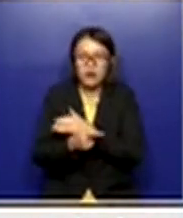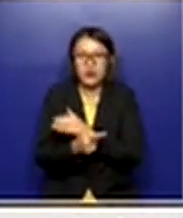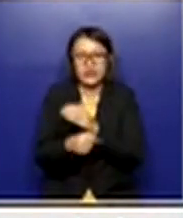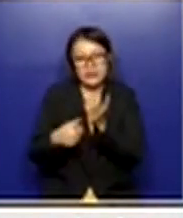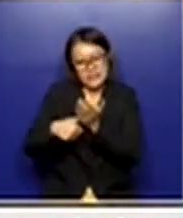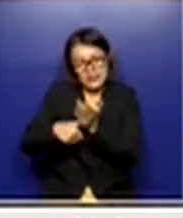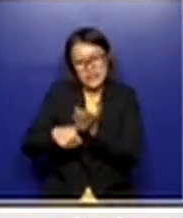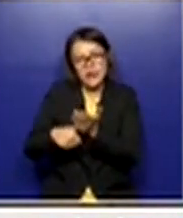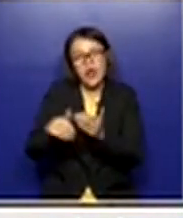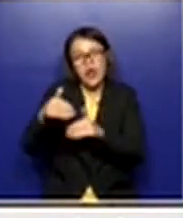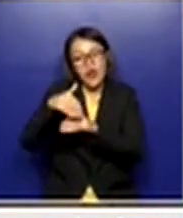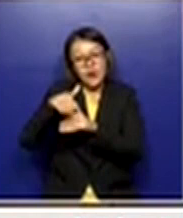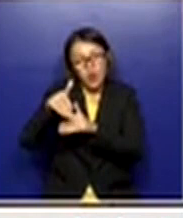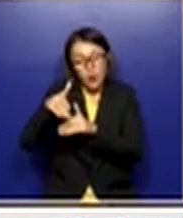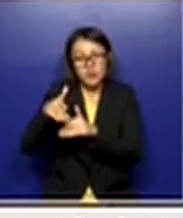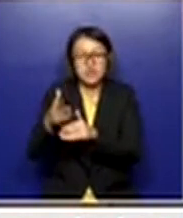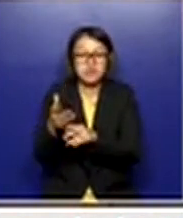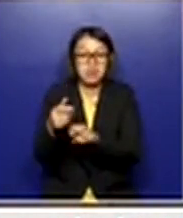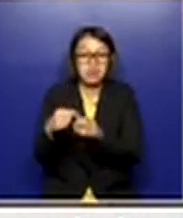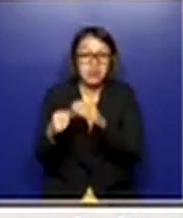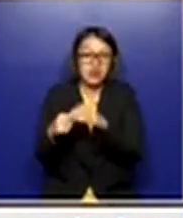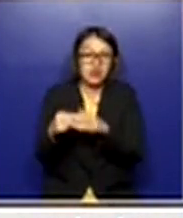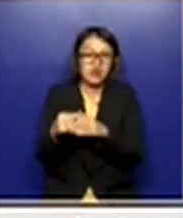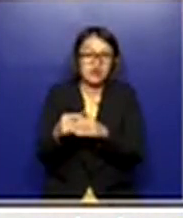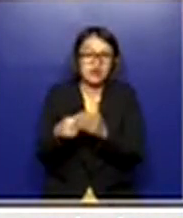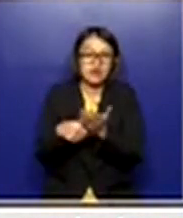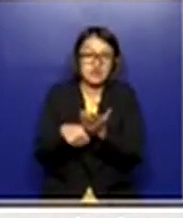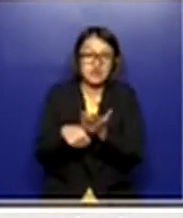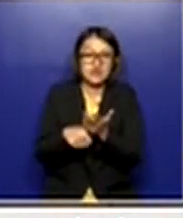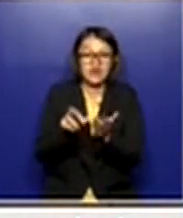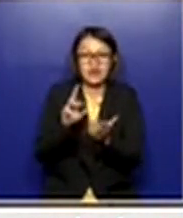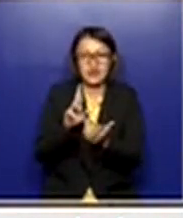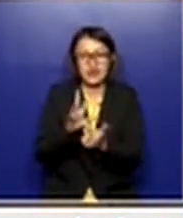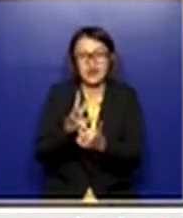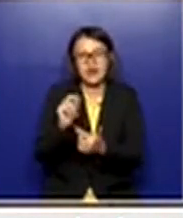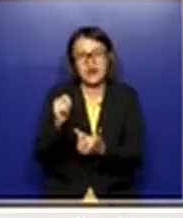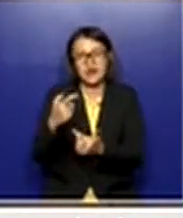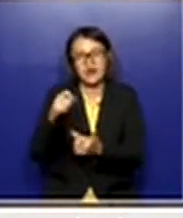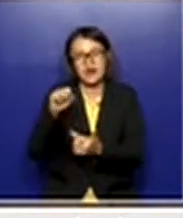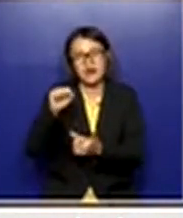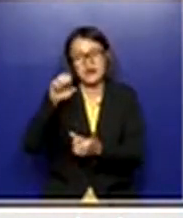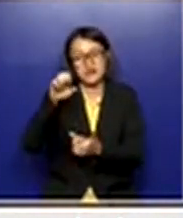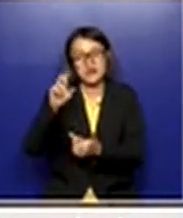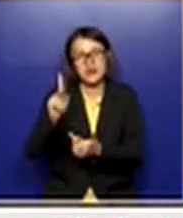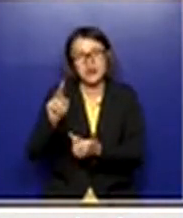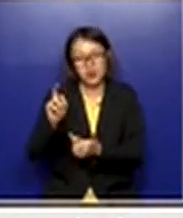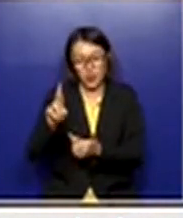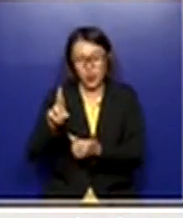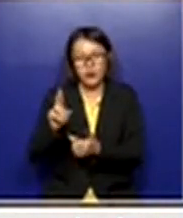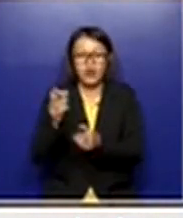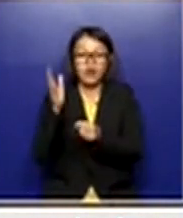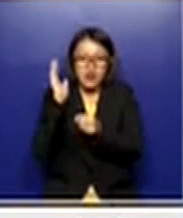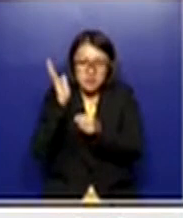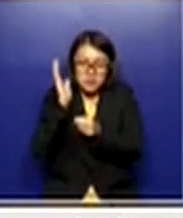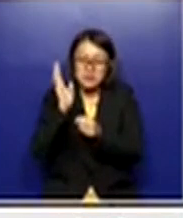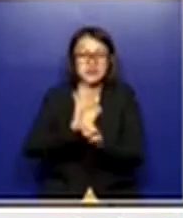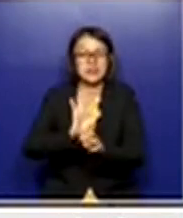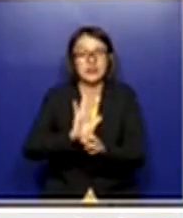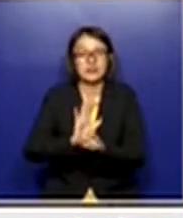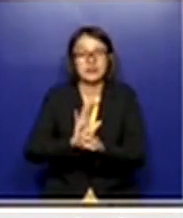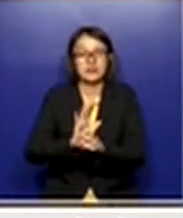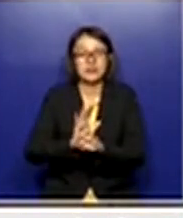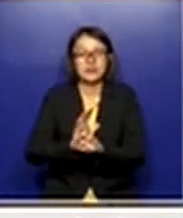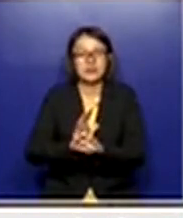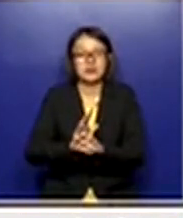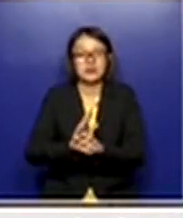ระบบที่หลายท่านได้ช่วยนำเสนอนะคะอย่างเช่นท่านรังสิกรที่บอกว่าเราไม่ได้แค่นำเสนอค่ะเราทำจัดคลินิ